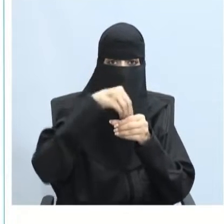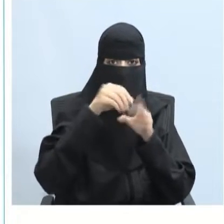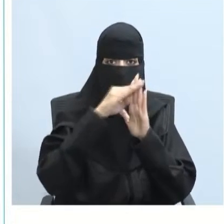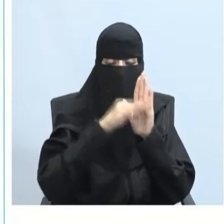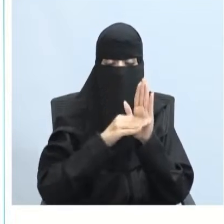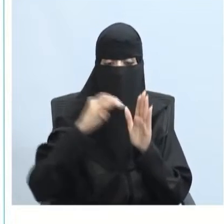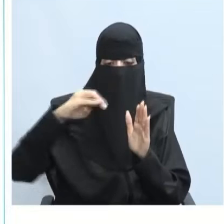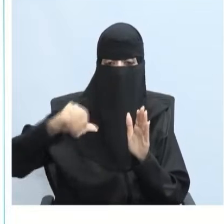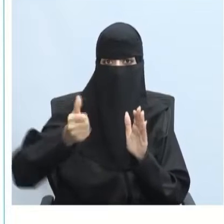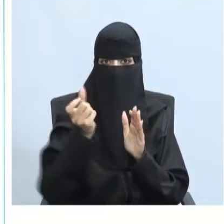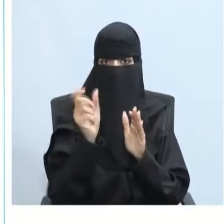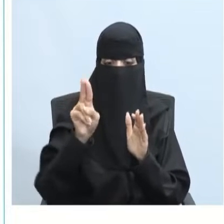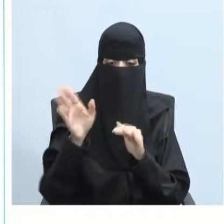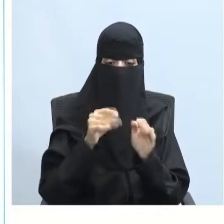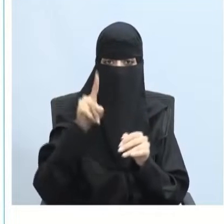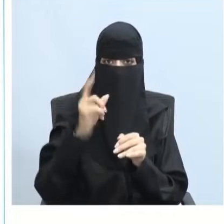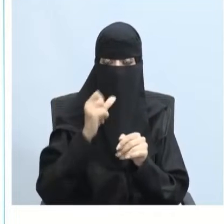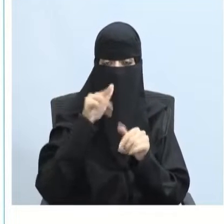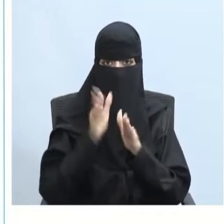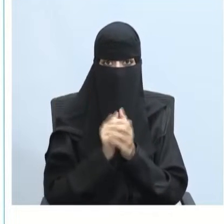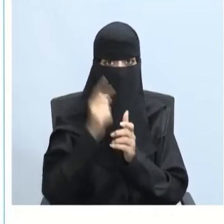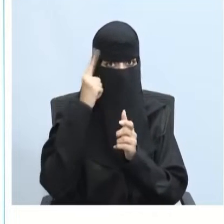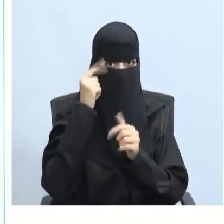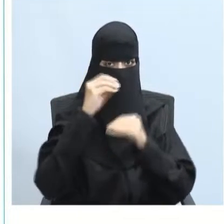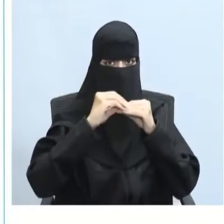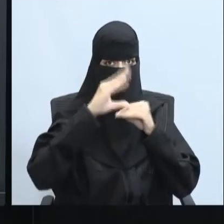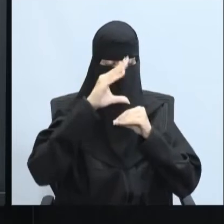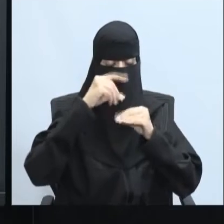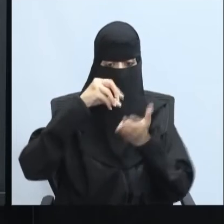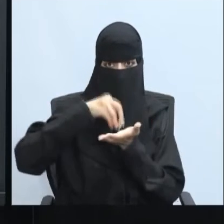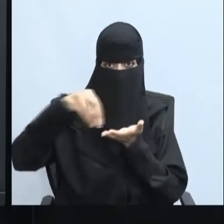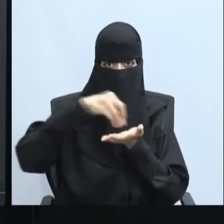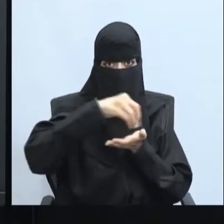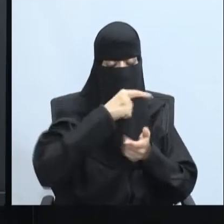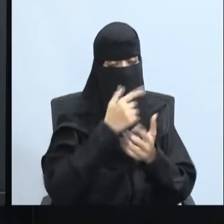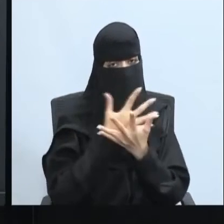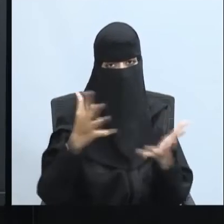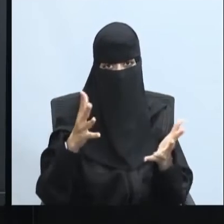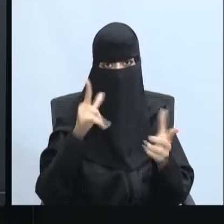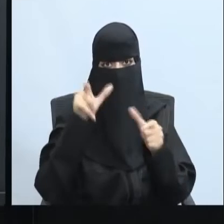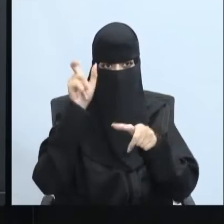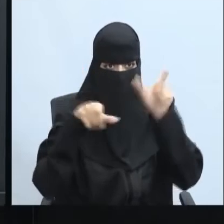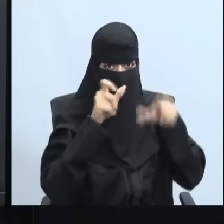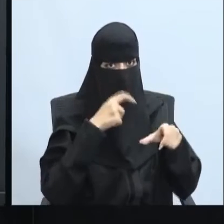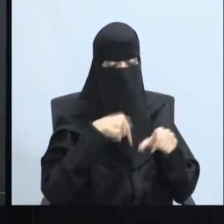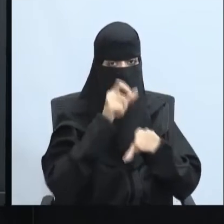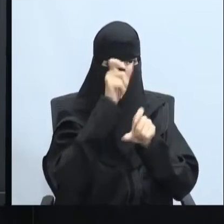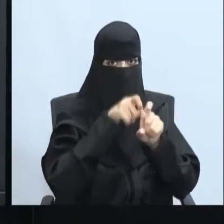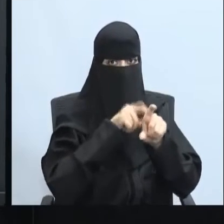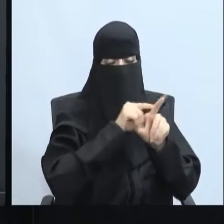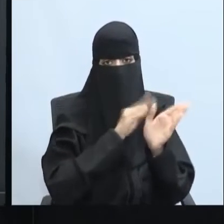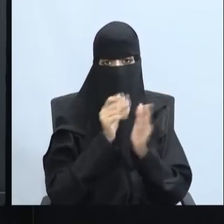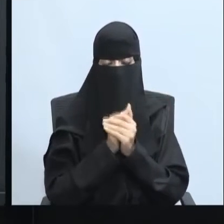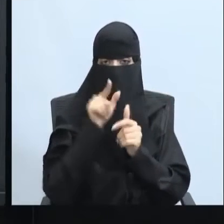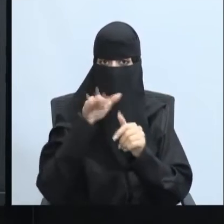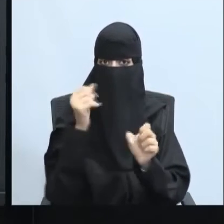يتكون من اقسام كثيره ومن موارد بشريه من المهام الرئيسه